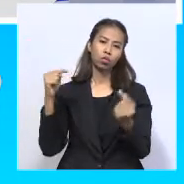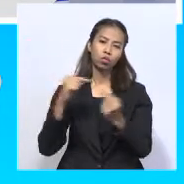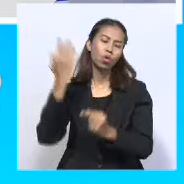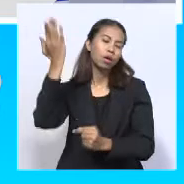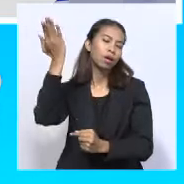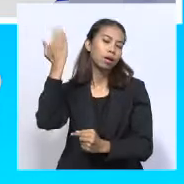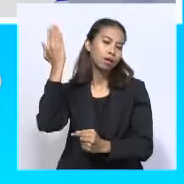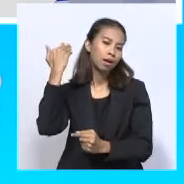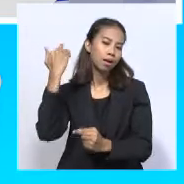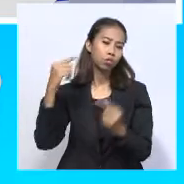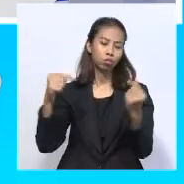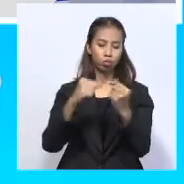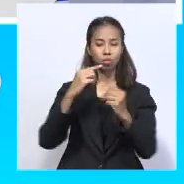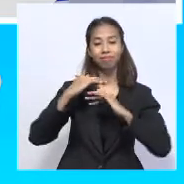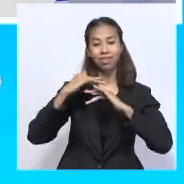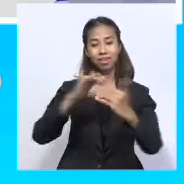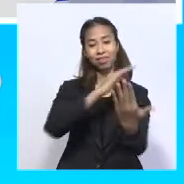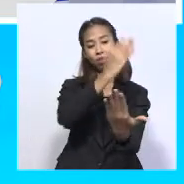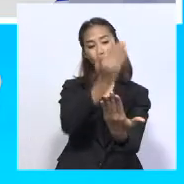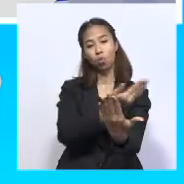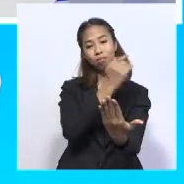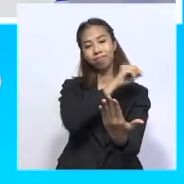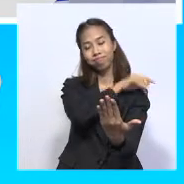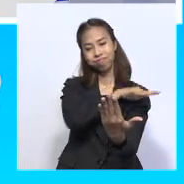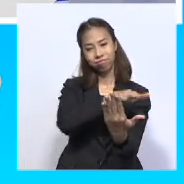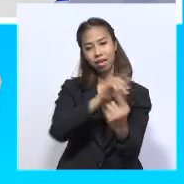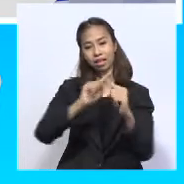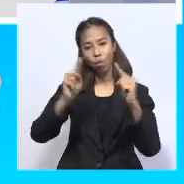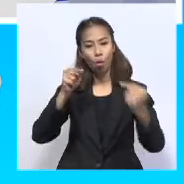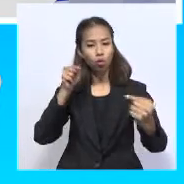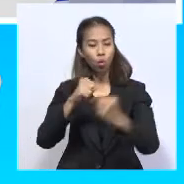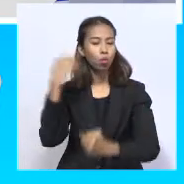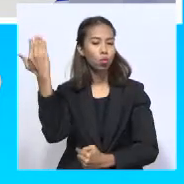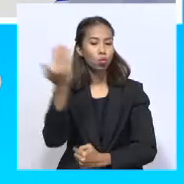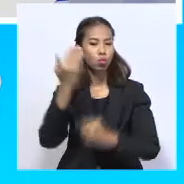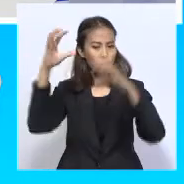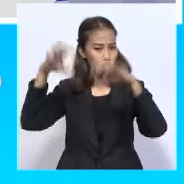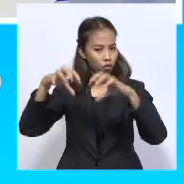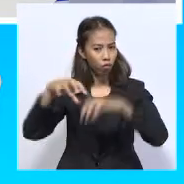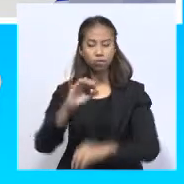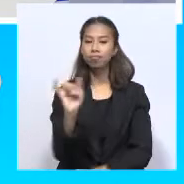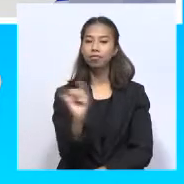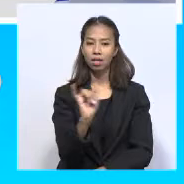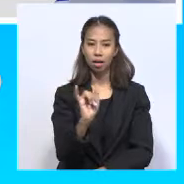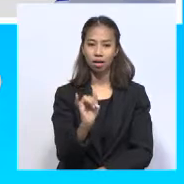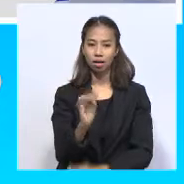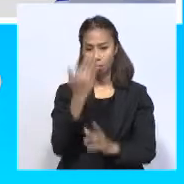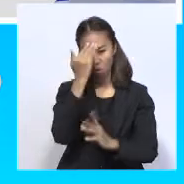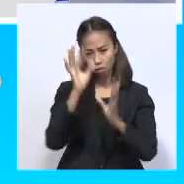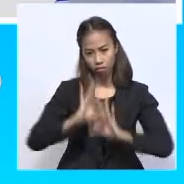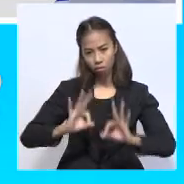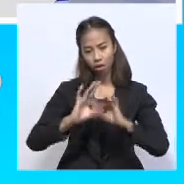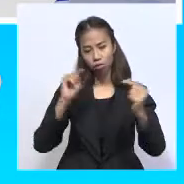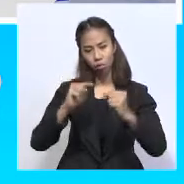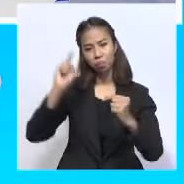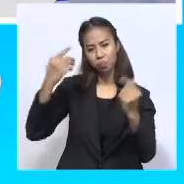ที่แล้วเนี่ยในบริเวณทะเลอันดามันนะครับยังไม่ใช่ฝนจากฤดูฝนเพราะฝนจากฤดูฝนต้องมีองค์ประกอบก็คือต้องมีลมมรสุมตอน